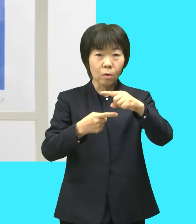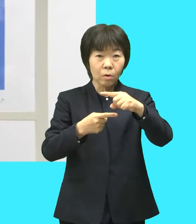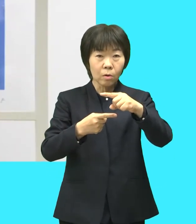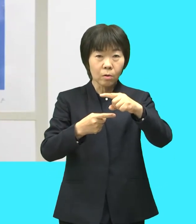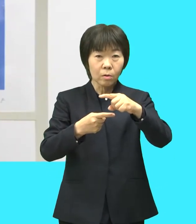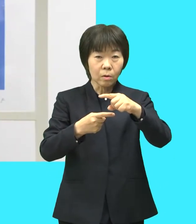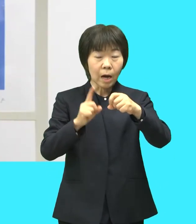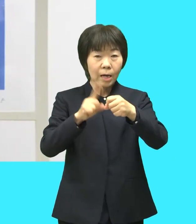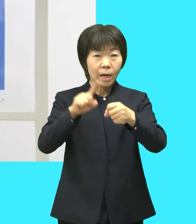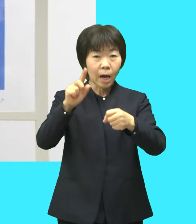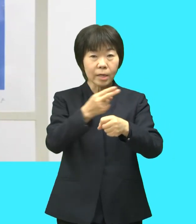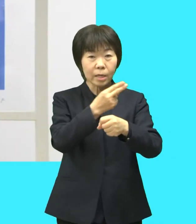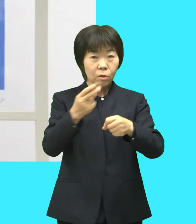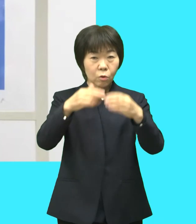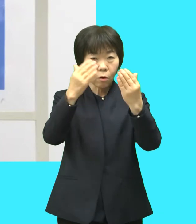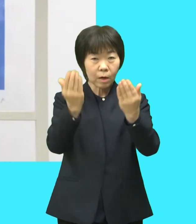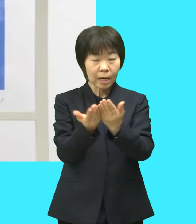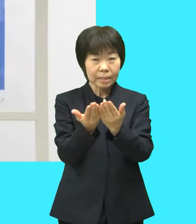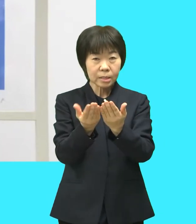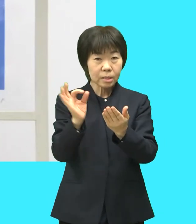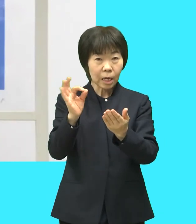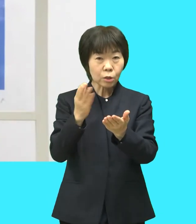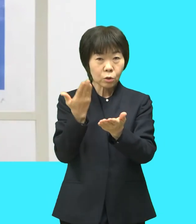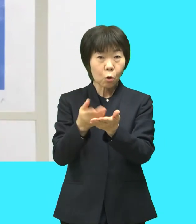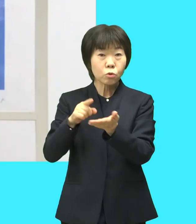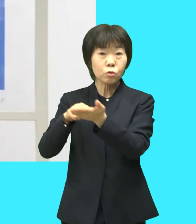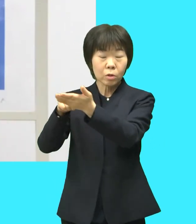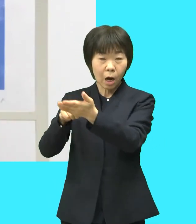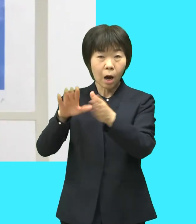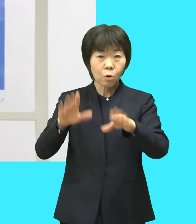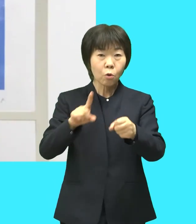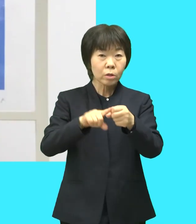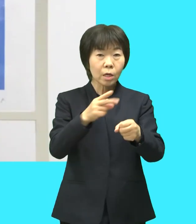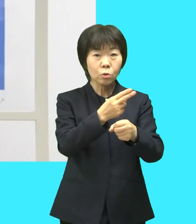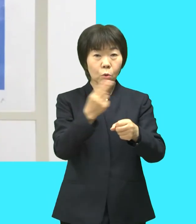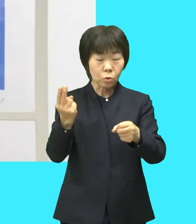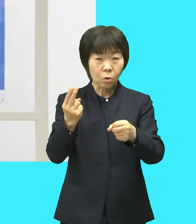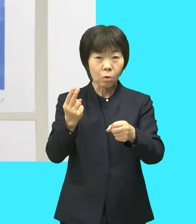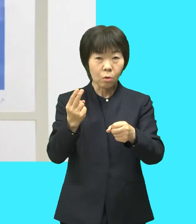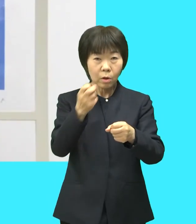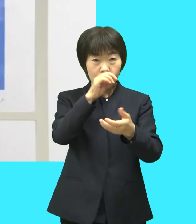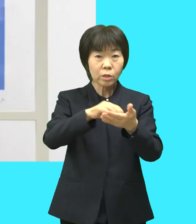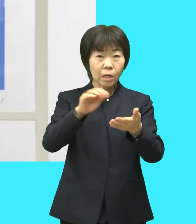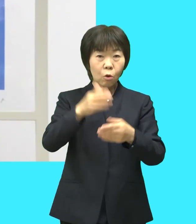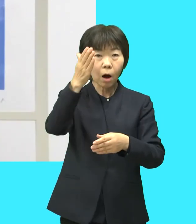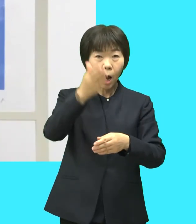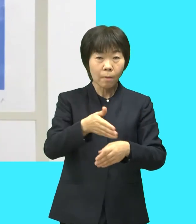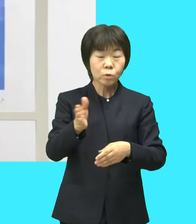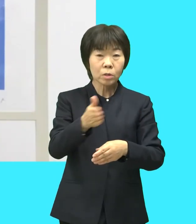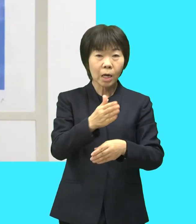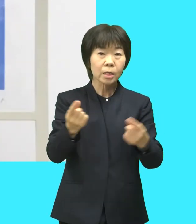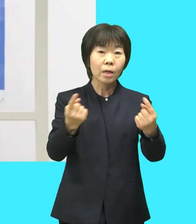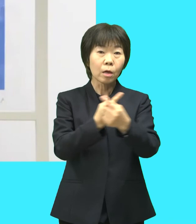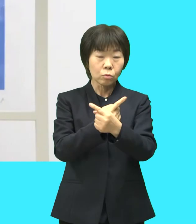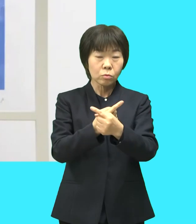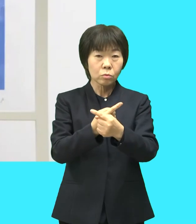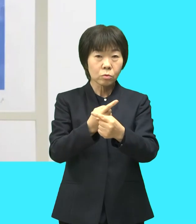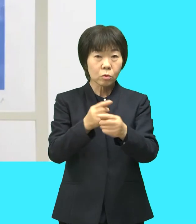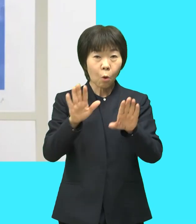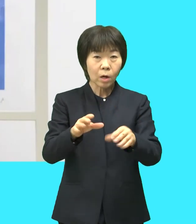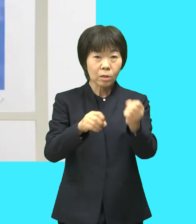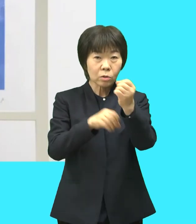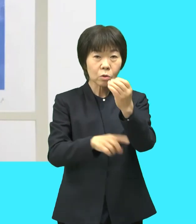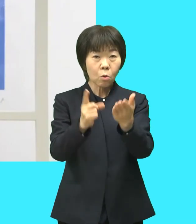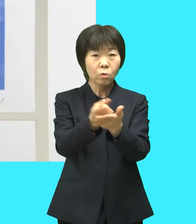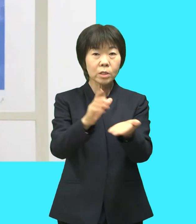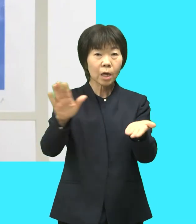概算要求、来年度予算の概算要求が今年度の当初予算の約半分くらいになってますけれども、今回の基本方針の記